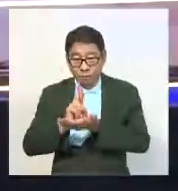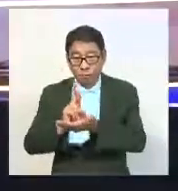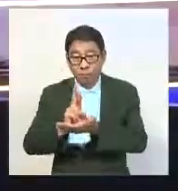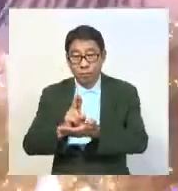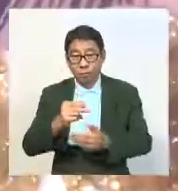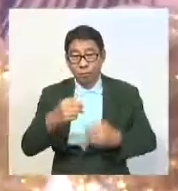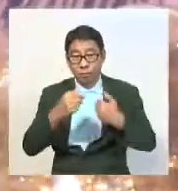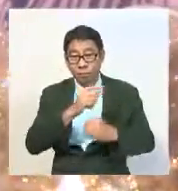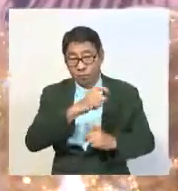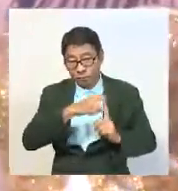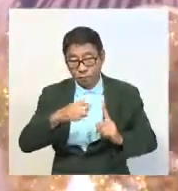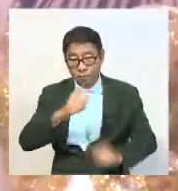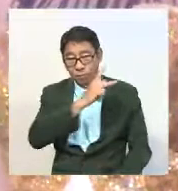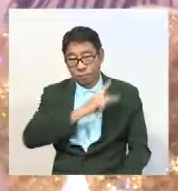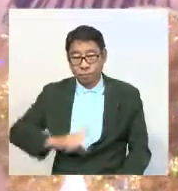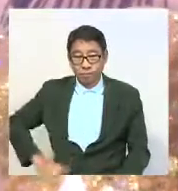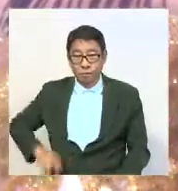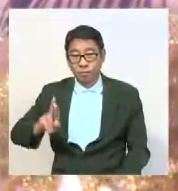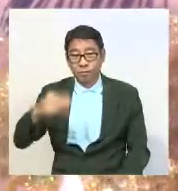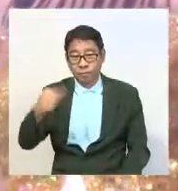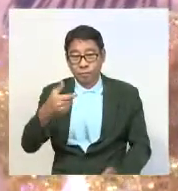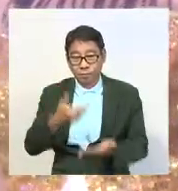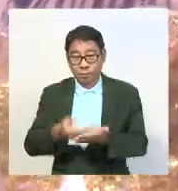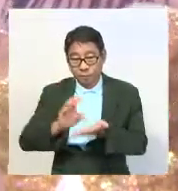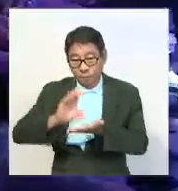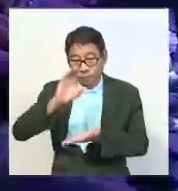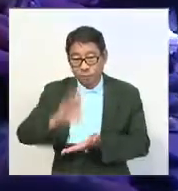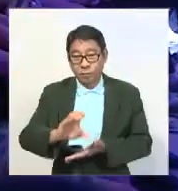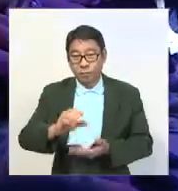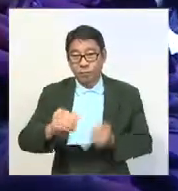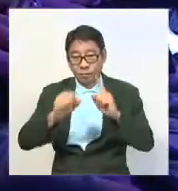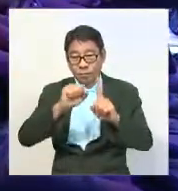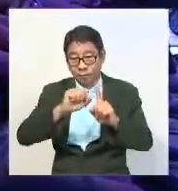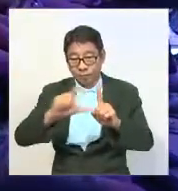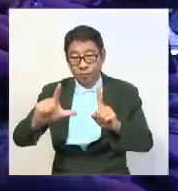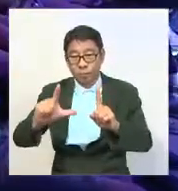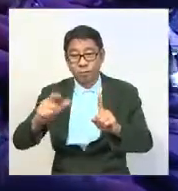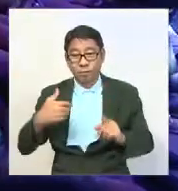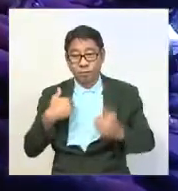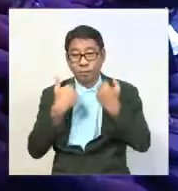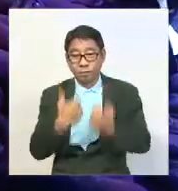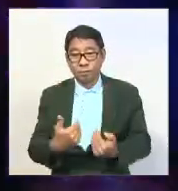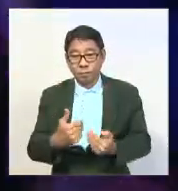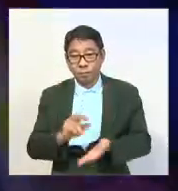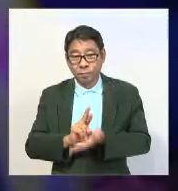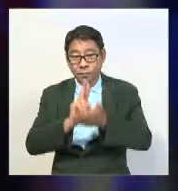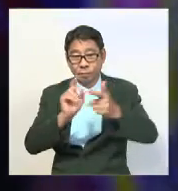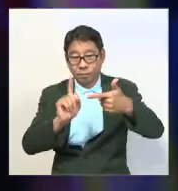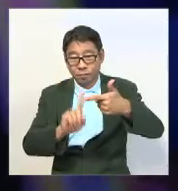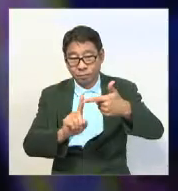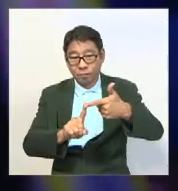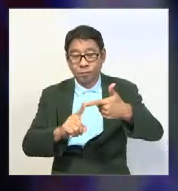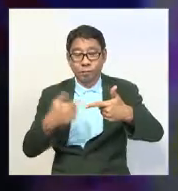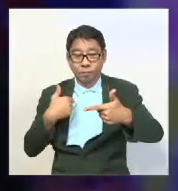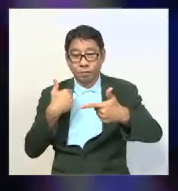พระราชทานพระบาทสมเด็จพระเจ้าอยู่หัวพร้อมเงินรางวัลเป็นเงินสด1ล้านบาทส่วนรางวัลรองชนะเลิศ